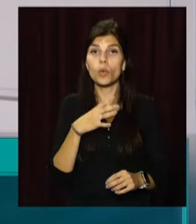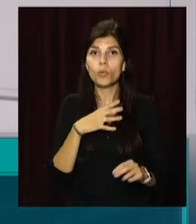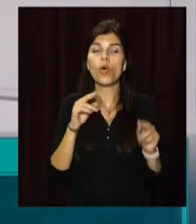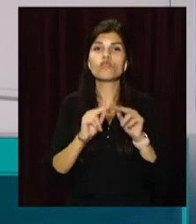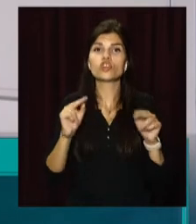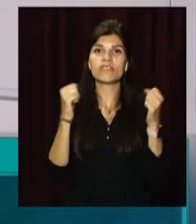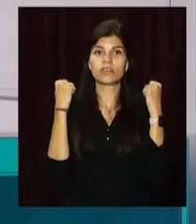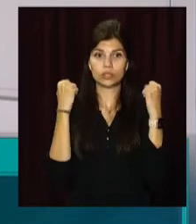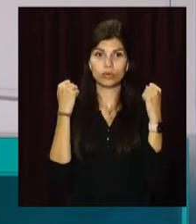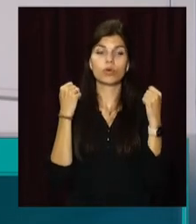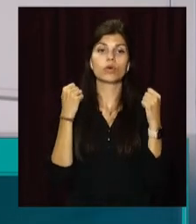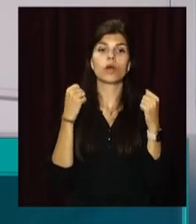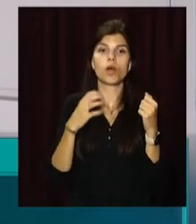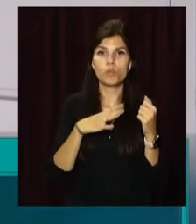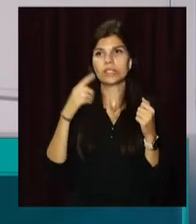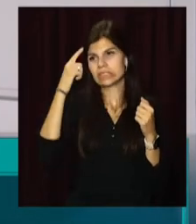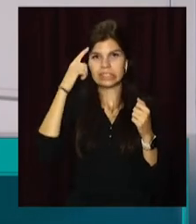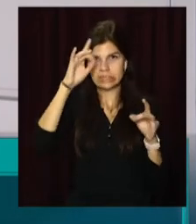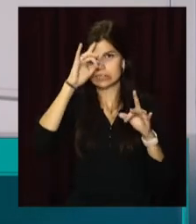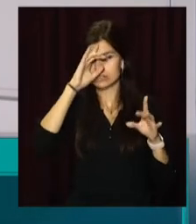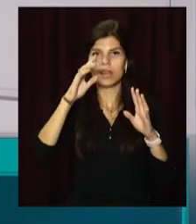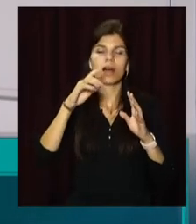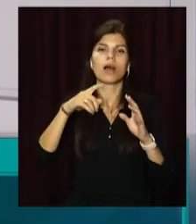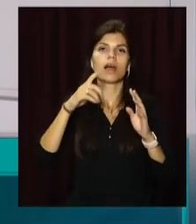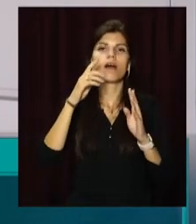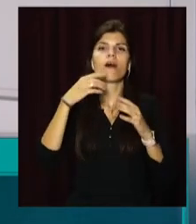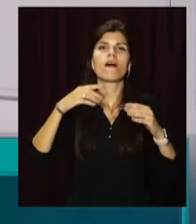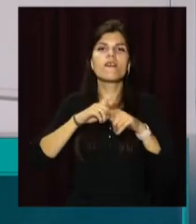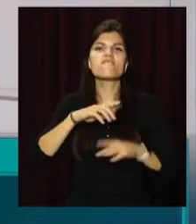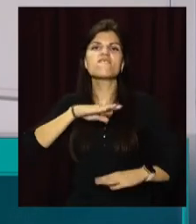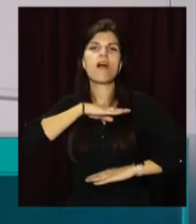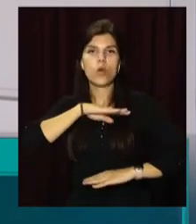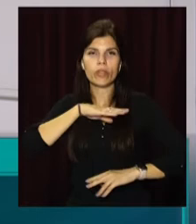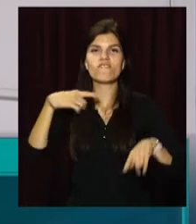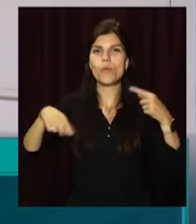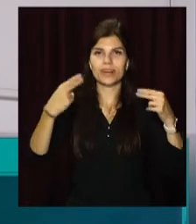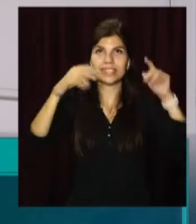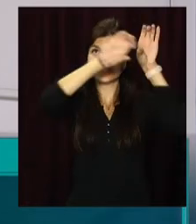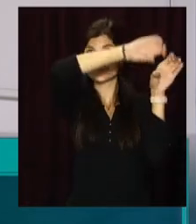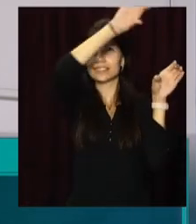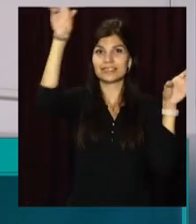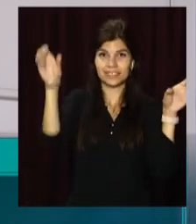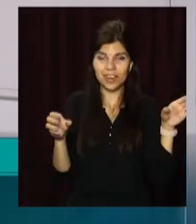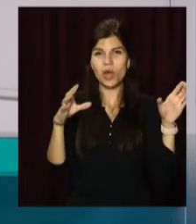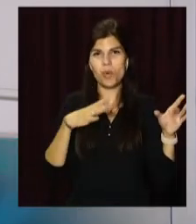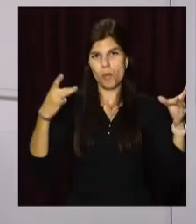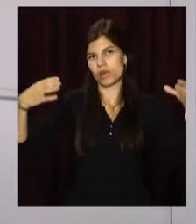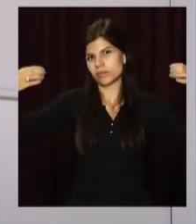фізкультури поставлені ворота, де діти на траві грали у футбол. Були